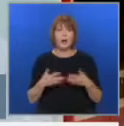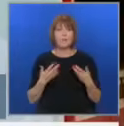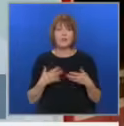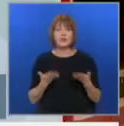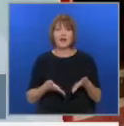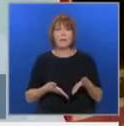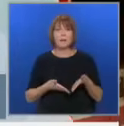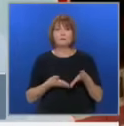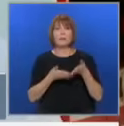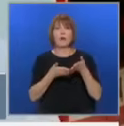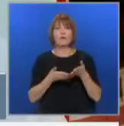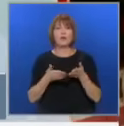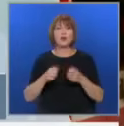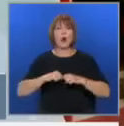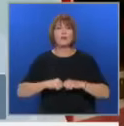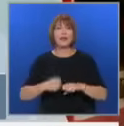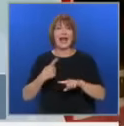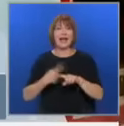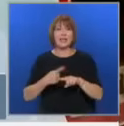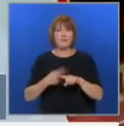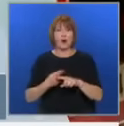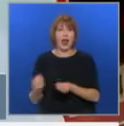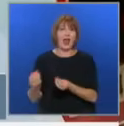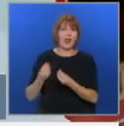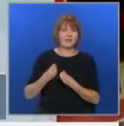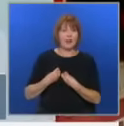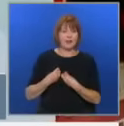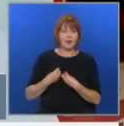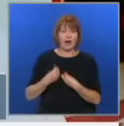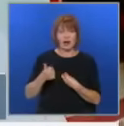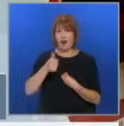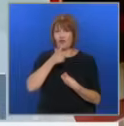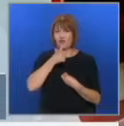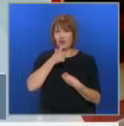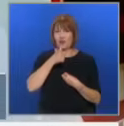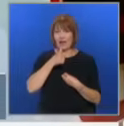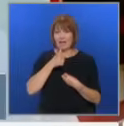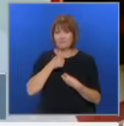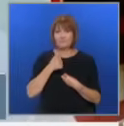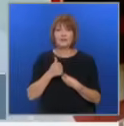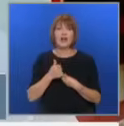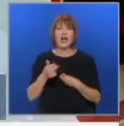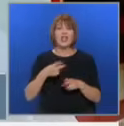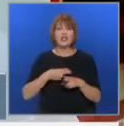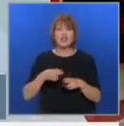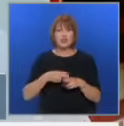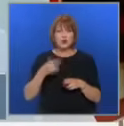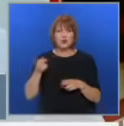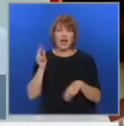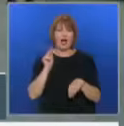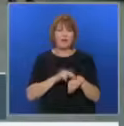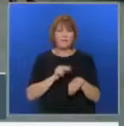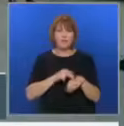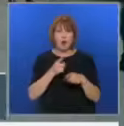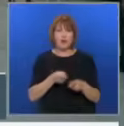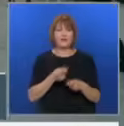помощ от община Хисара, изпратиха една цистерна за зареждане на пожарните от община Пловдив. От чистота общинското предприятие